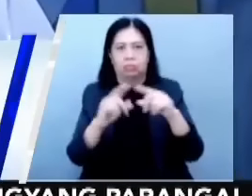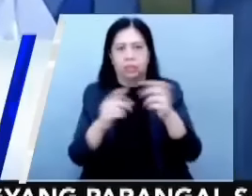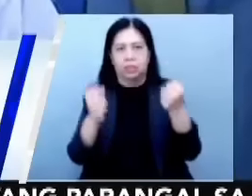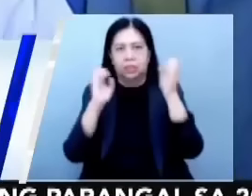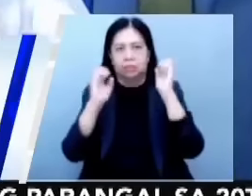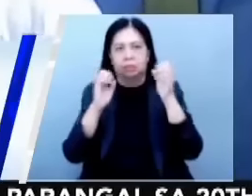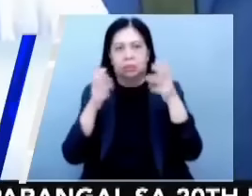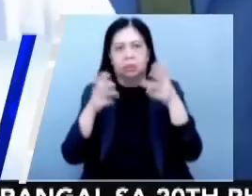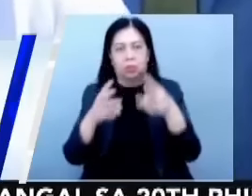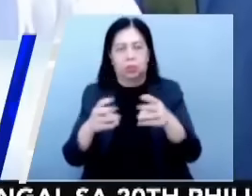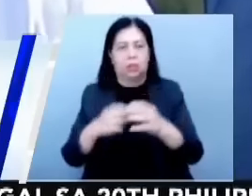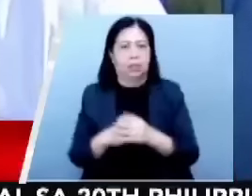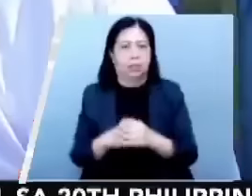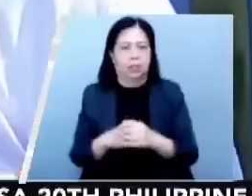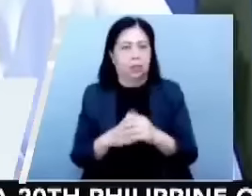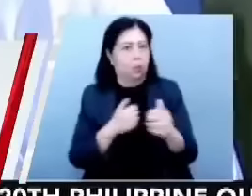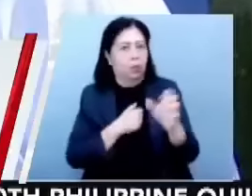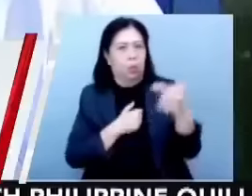kayo.